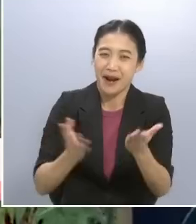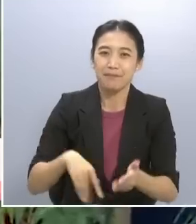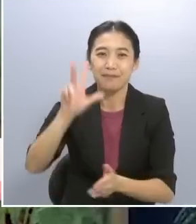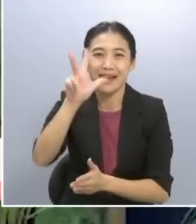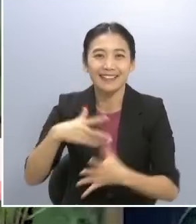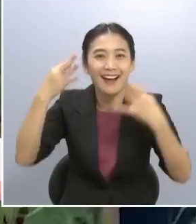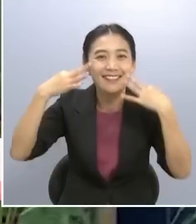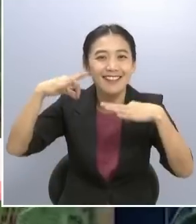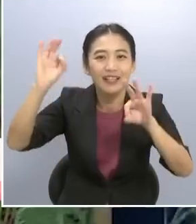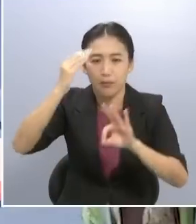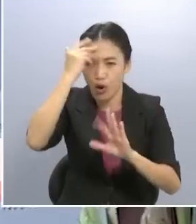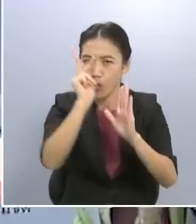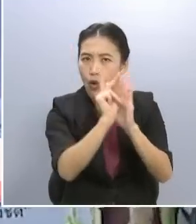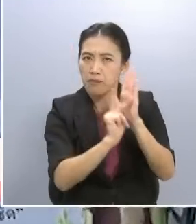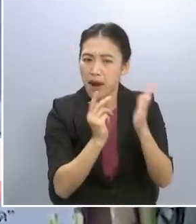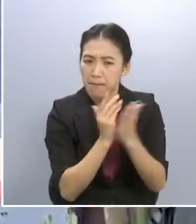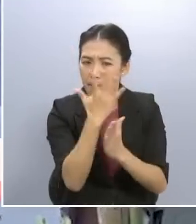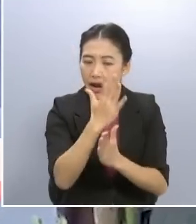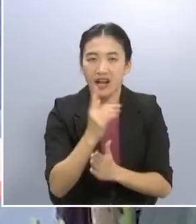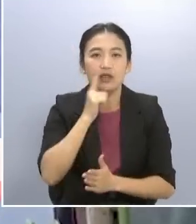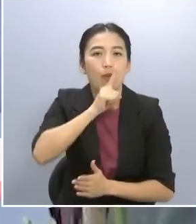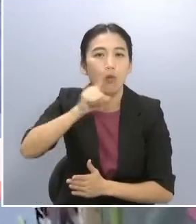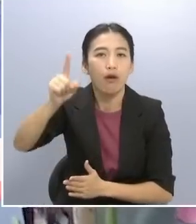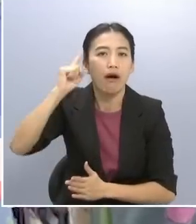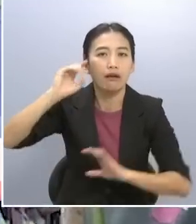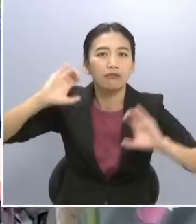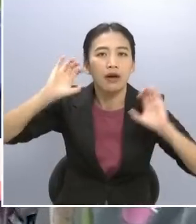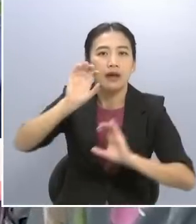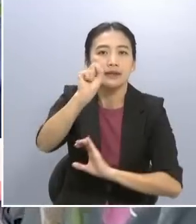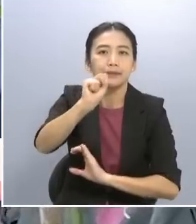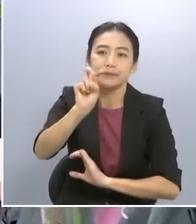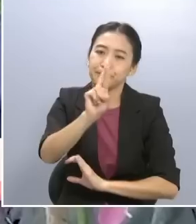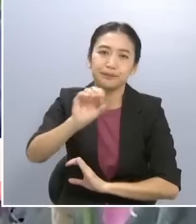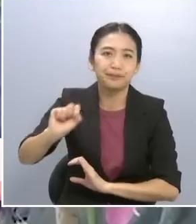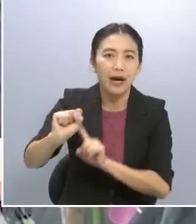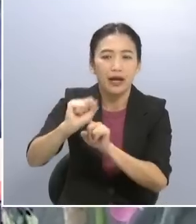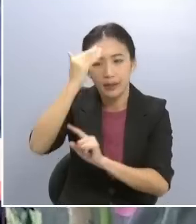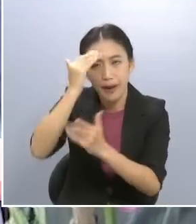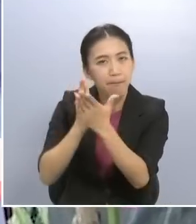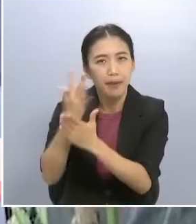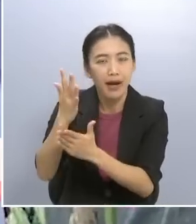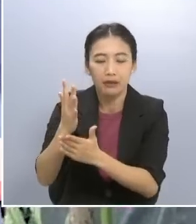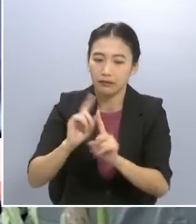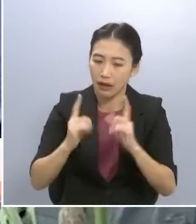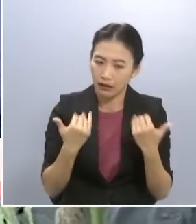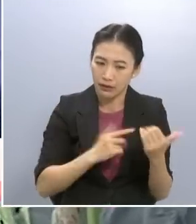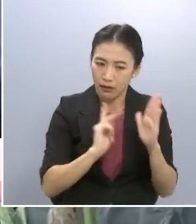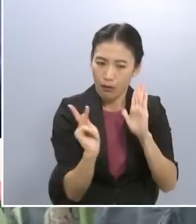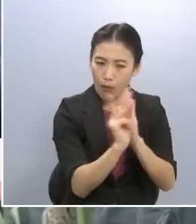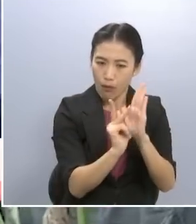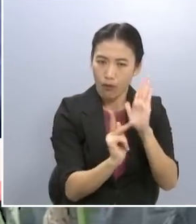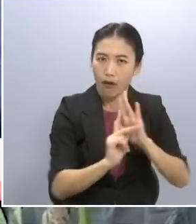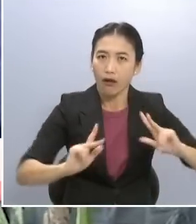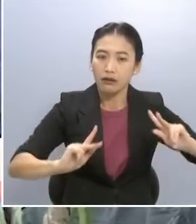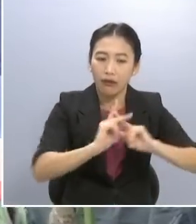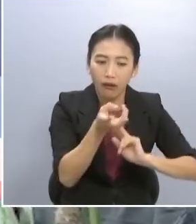ฎหมายไม่ผ่านก็ไปโทษสภาที่ไม่ผ่านกฎหมายฉบับนี้สุดท้ายมีแค่กฎกระทรวงที่ออกมาควบคุมแล้วก็มีการตั้งคำถามด้ว